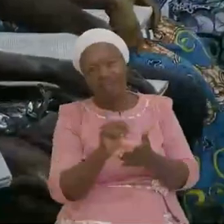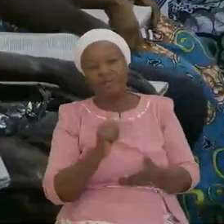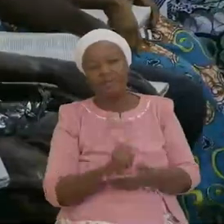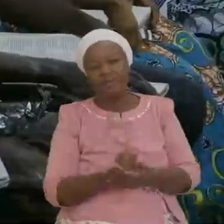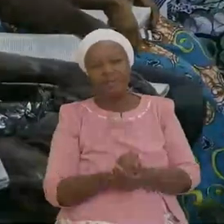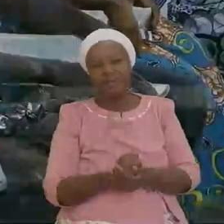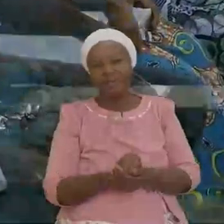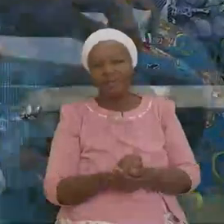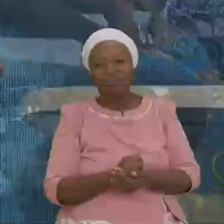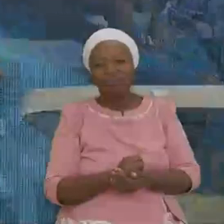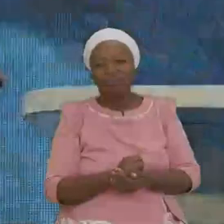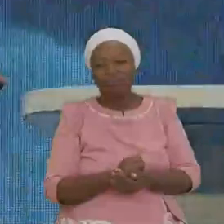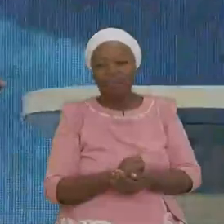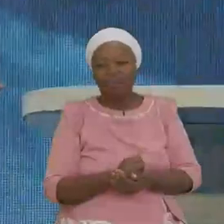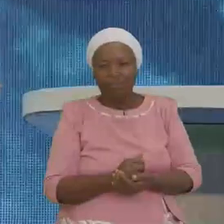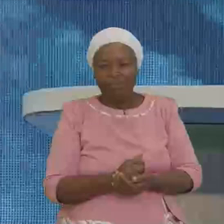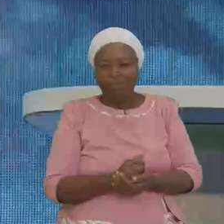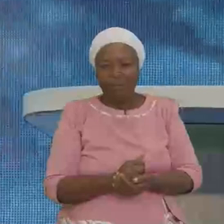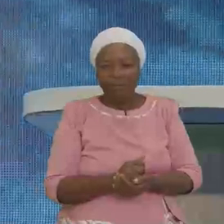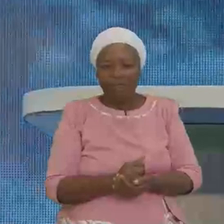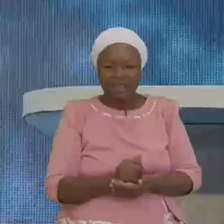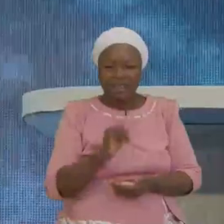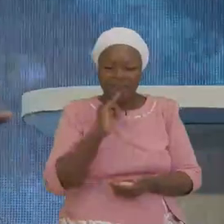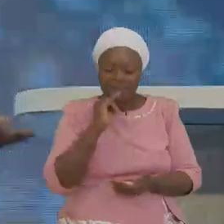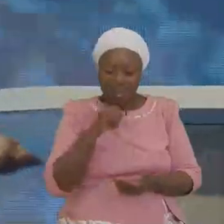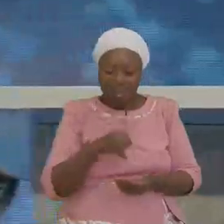à celui qui croit.